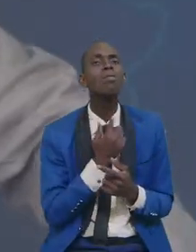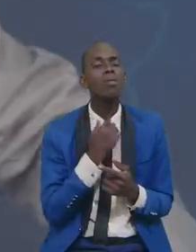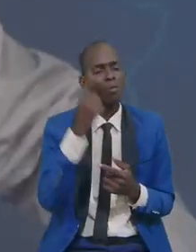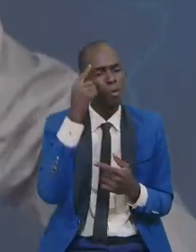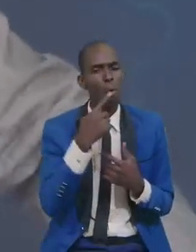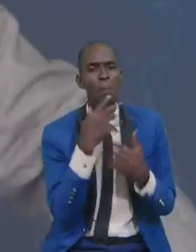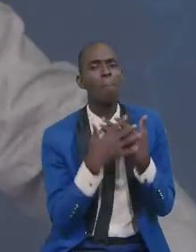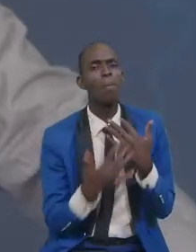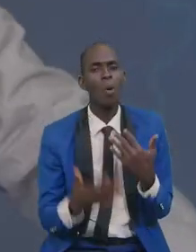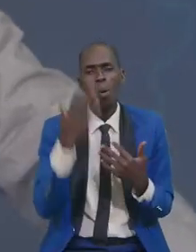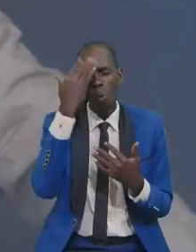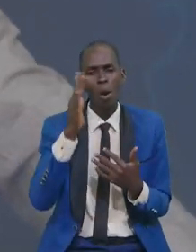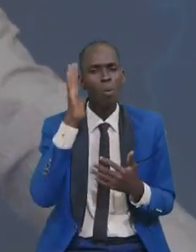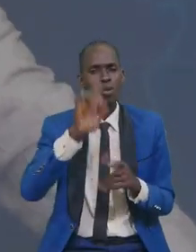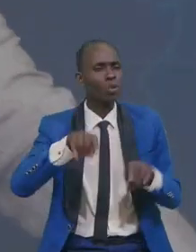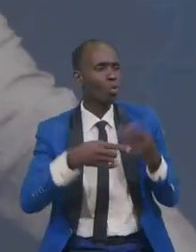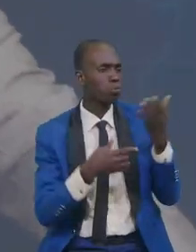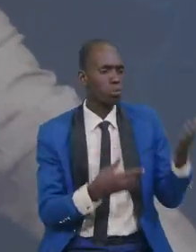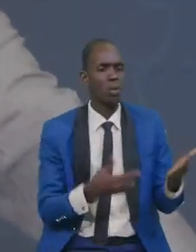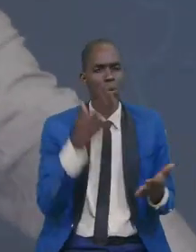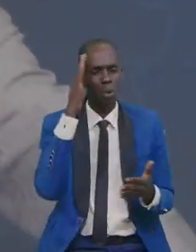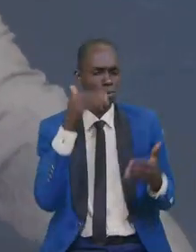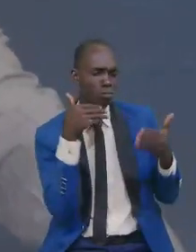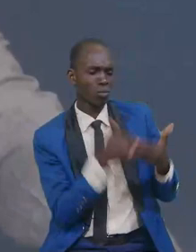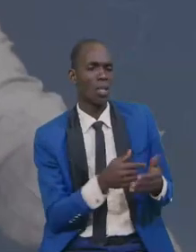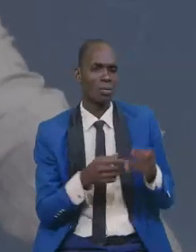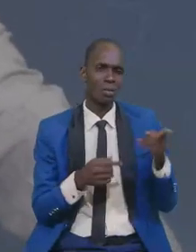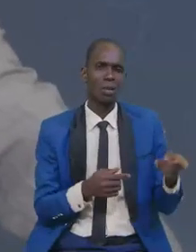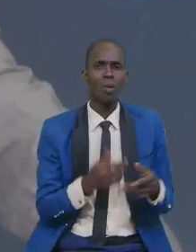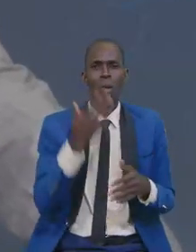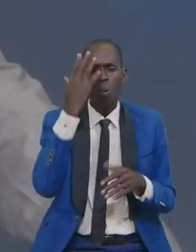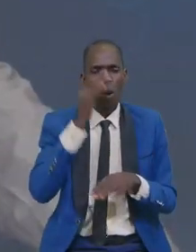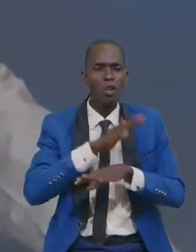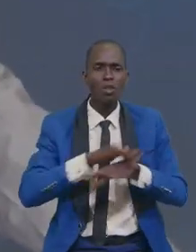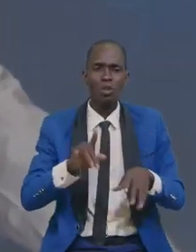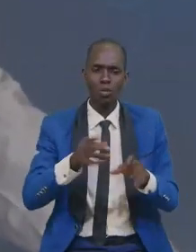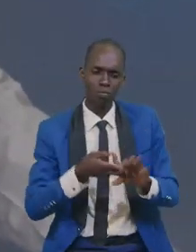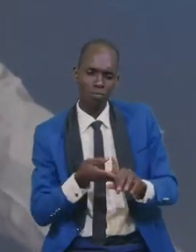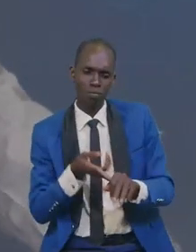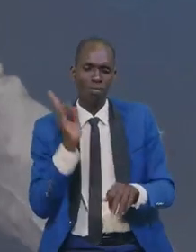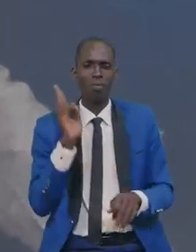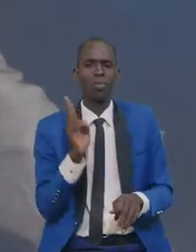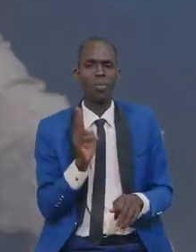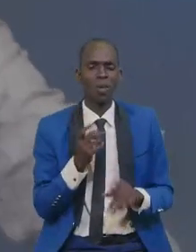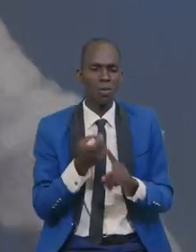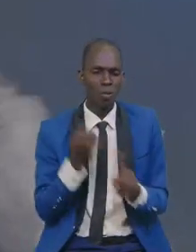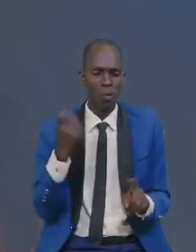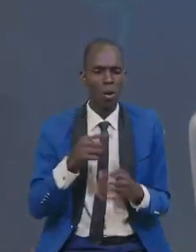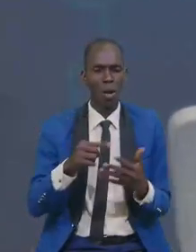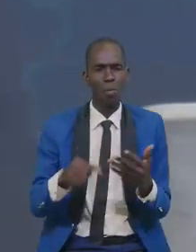est-ce que tu deviens leur ami? Pourquoi tu t'approches d'eux? Pourquoi ne pas sortir du milieu